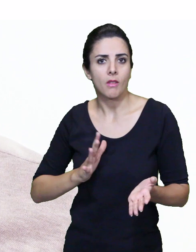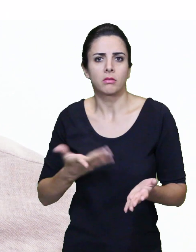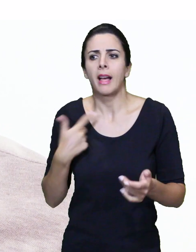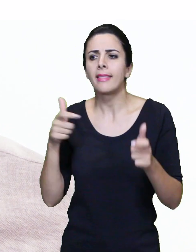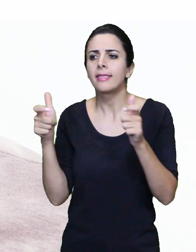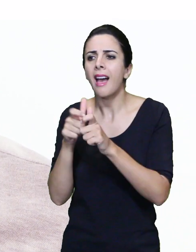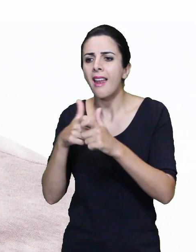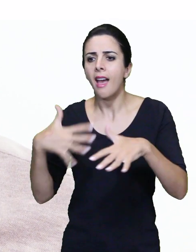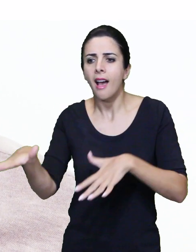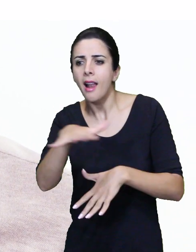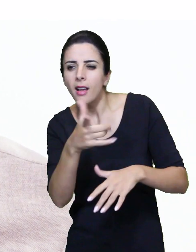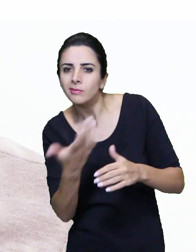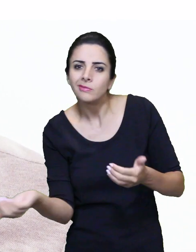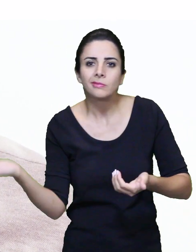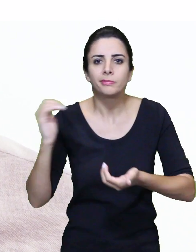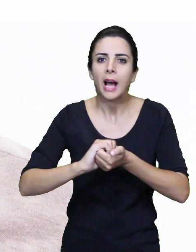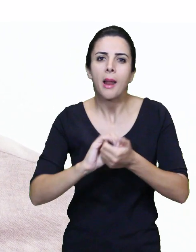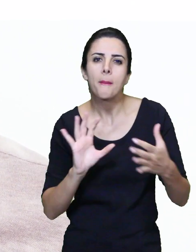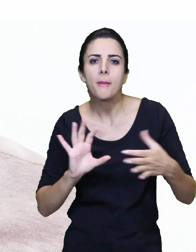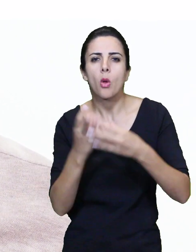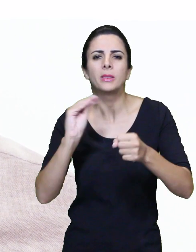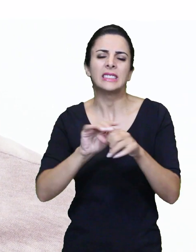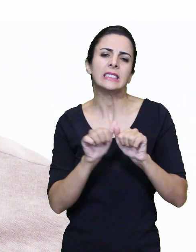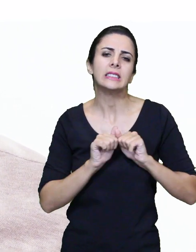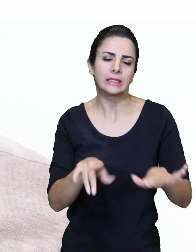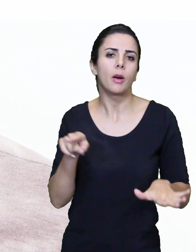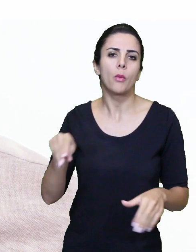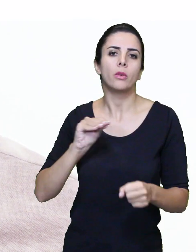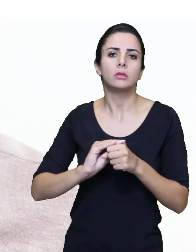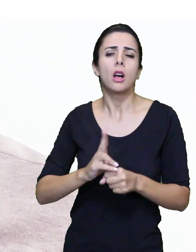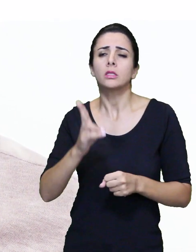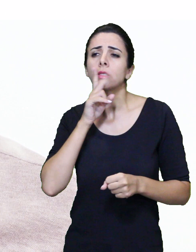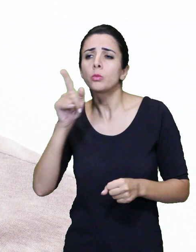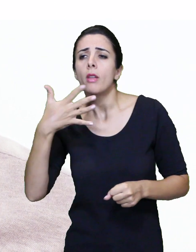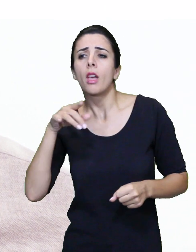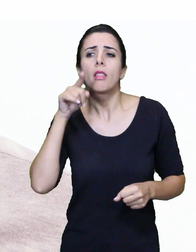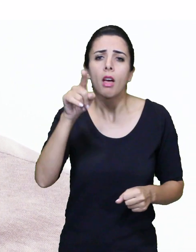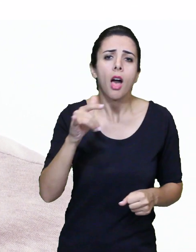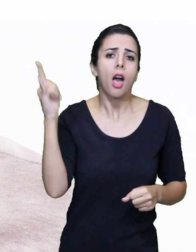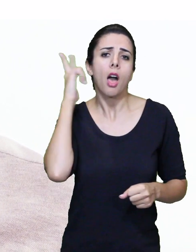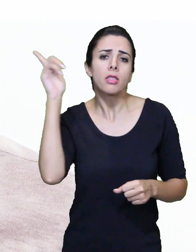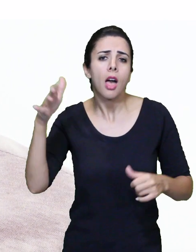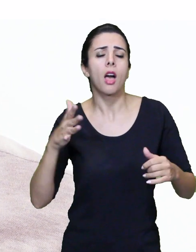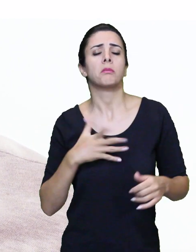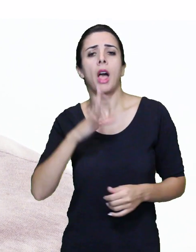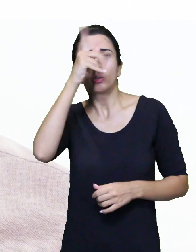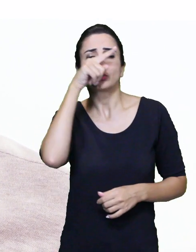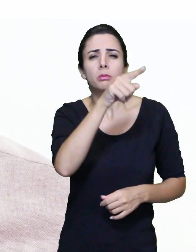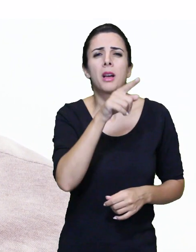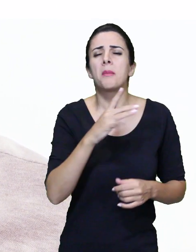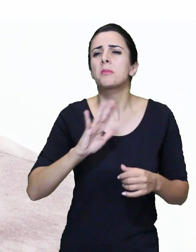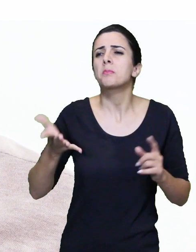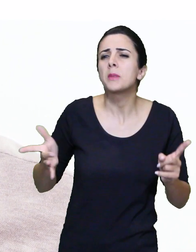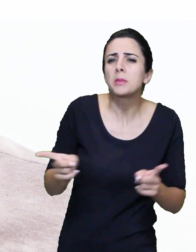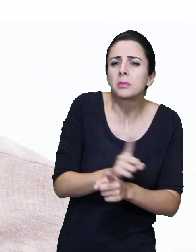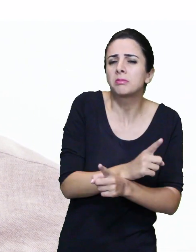sivil toplumla birleşmesini sağlayan bir sistem EGET'teki Samsun'dan Denizli'ye, Edirne'den Erzurum'a farklı illerinde